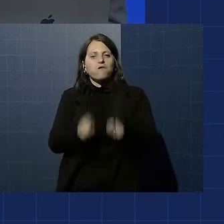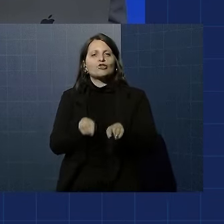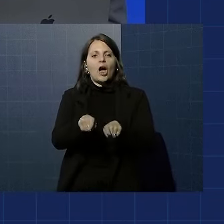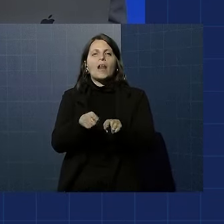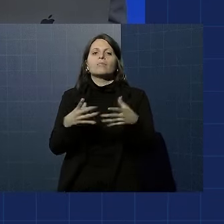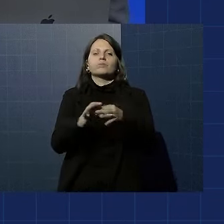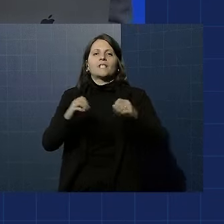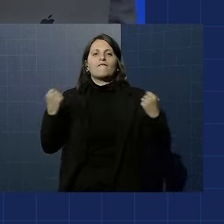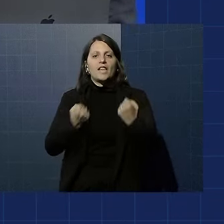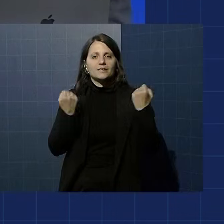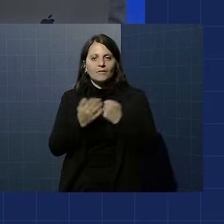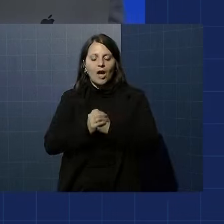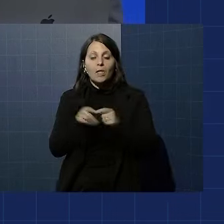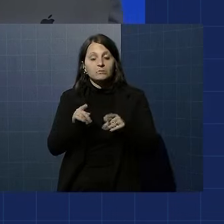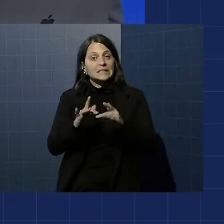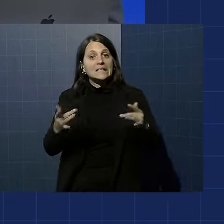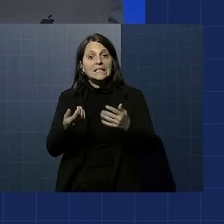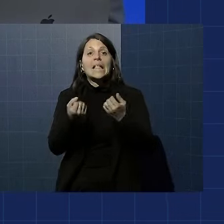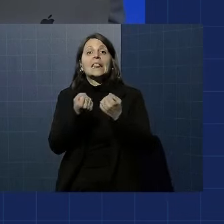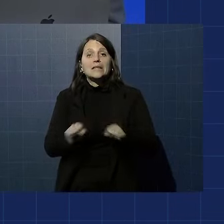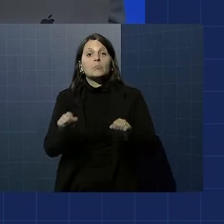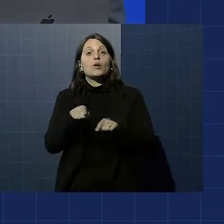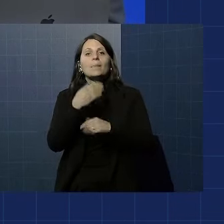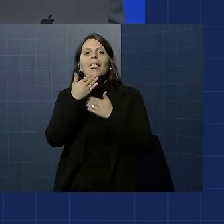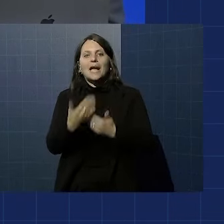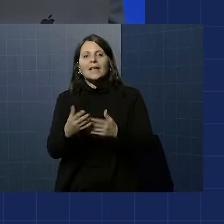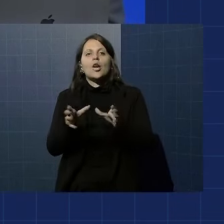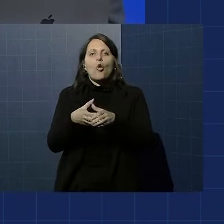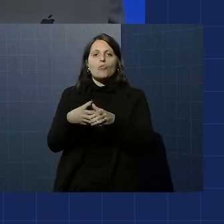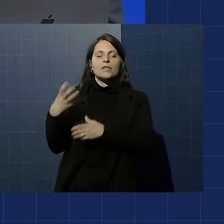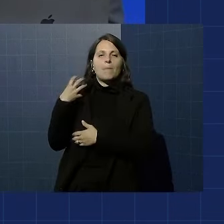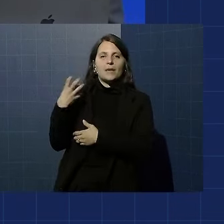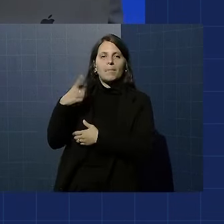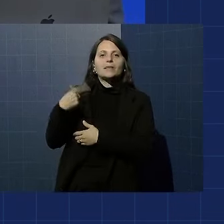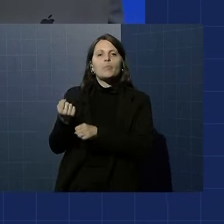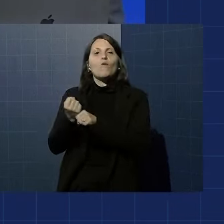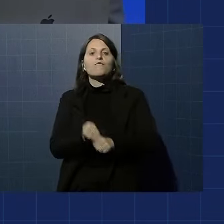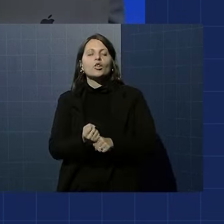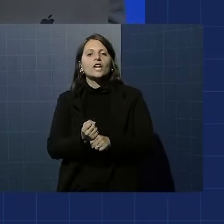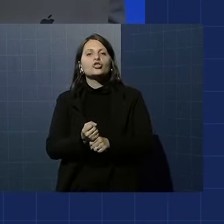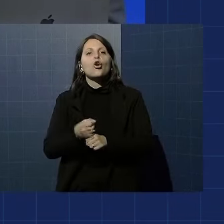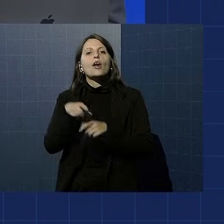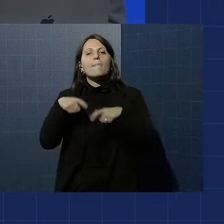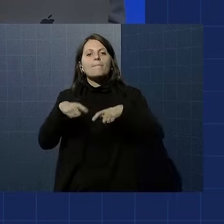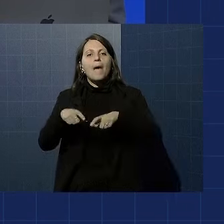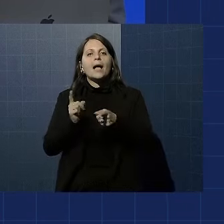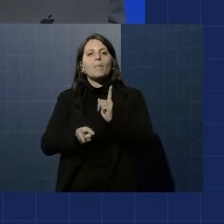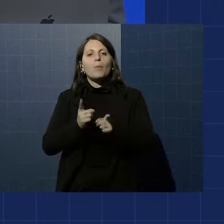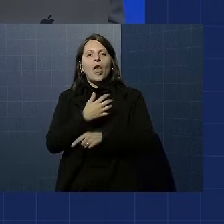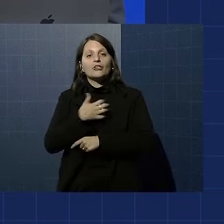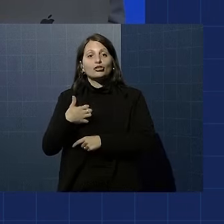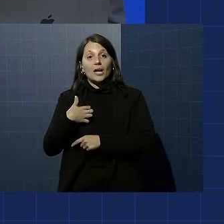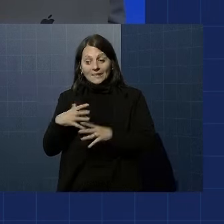della Comunità Bergamasca e Fondazione Banca Popolare di Bergamo, che, insieme a Bergamo Scienza, sono impegnate a